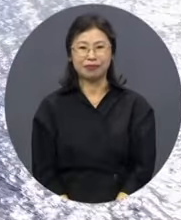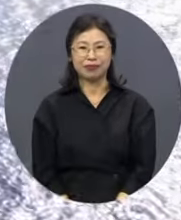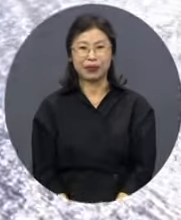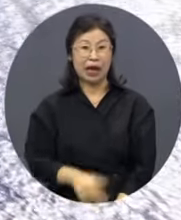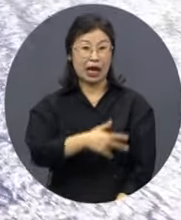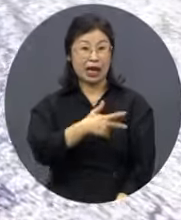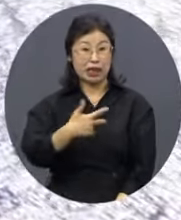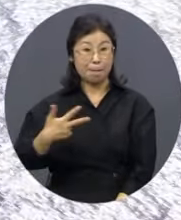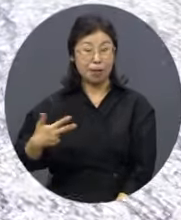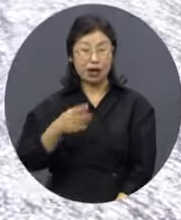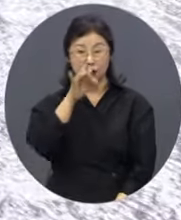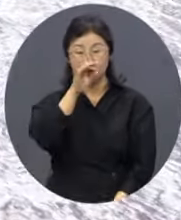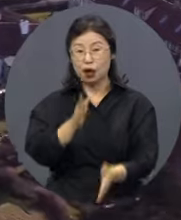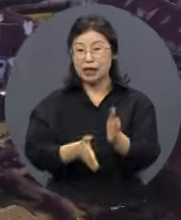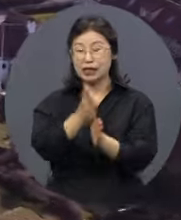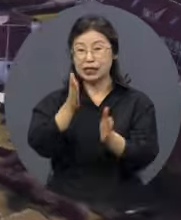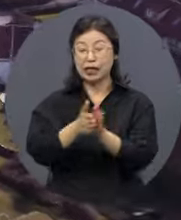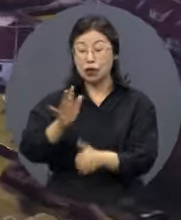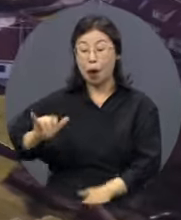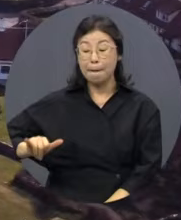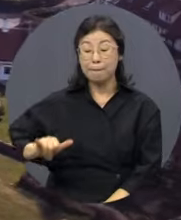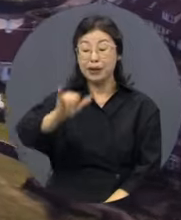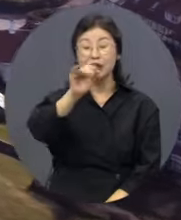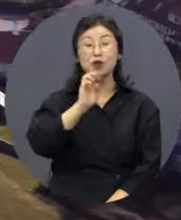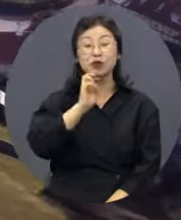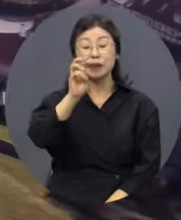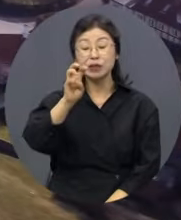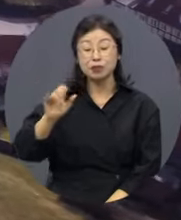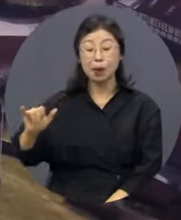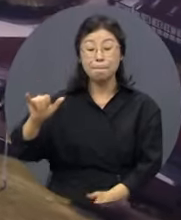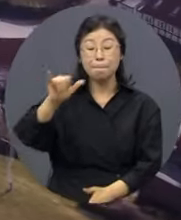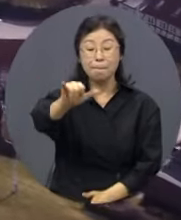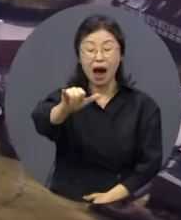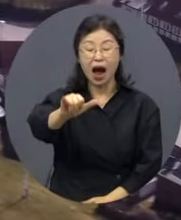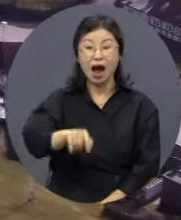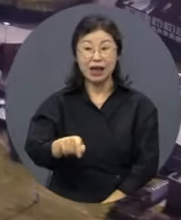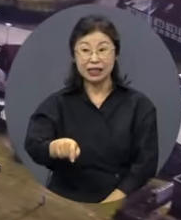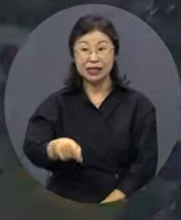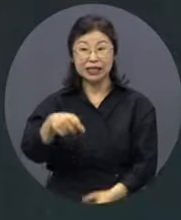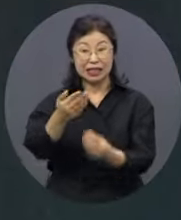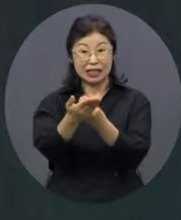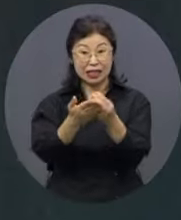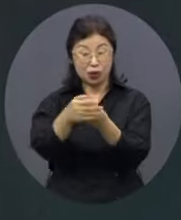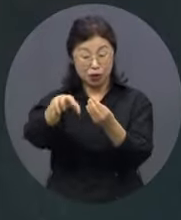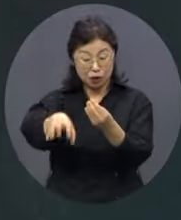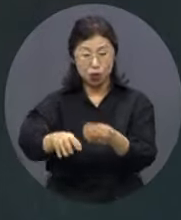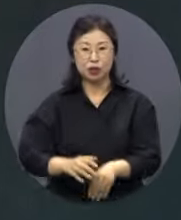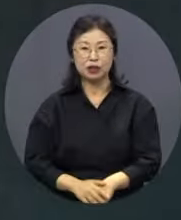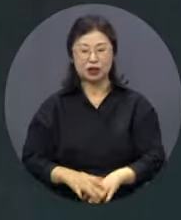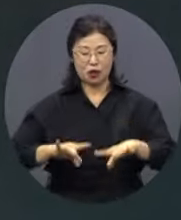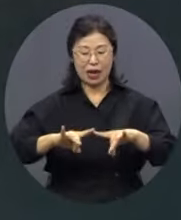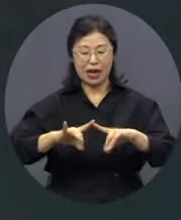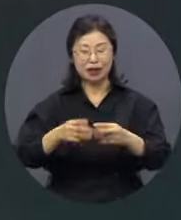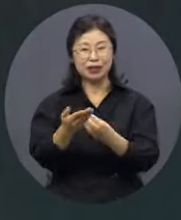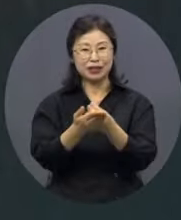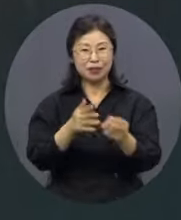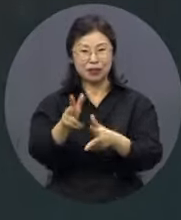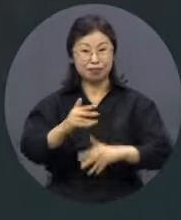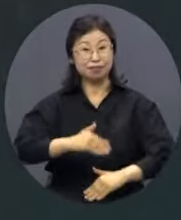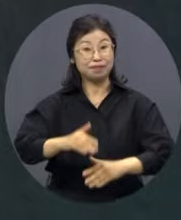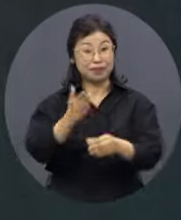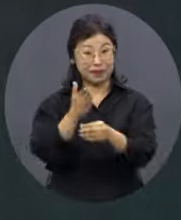덴마크 코펜하겐에서 비행기로 30분 거리에 있는 본섬 이곳에도 에너지섬 사업이